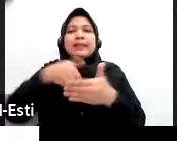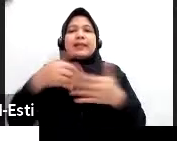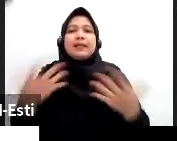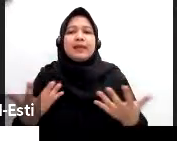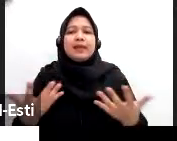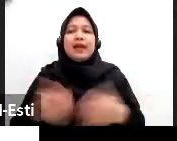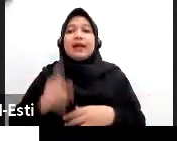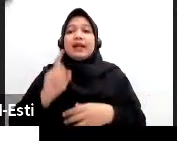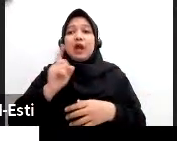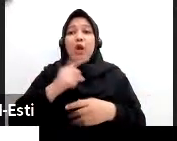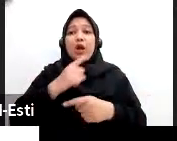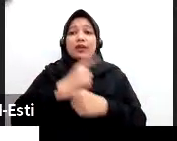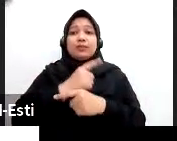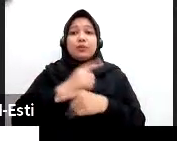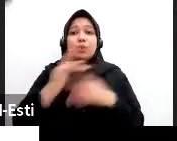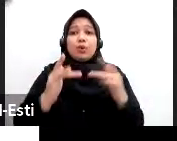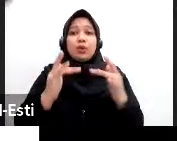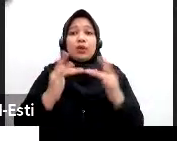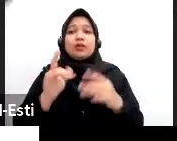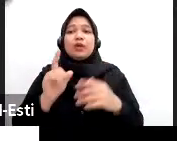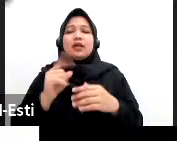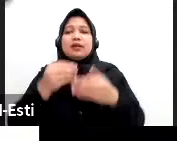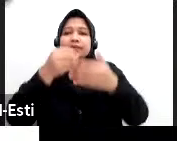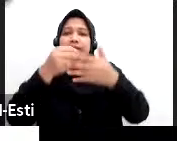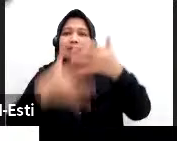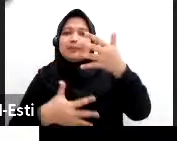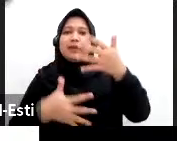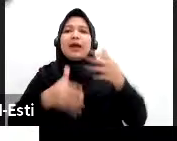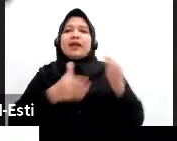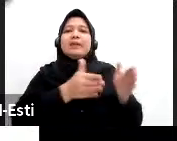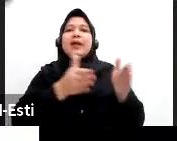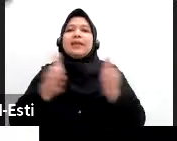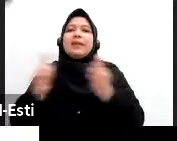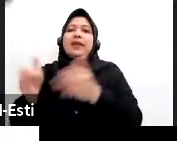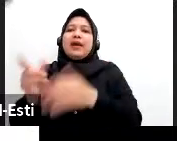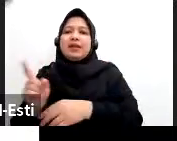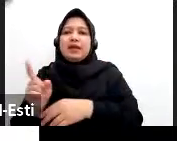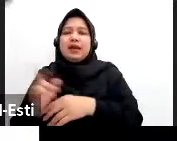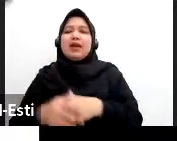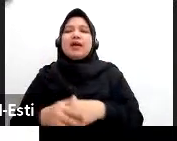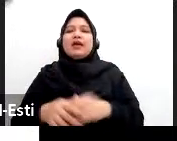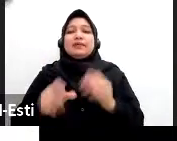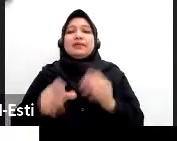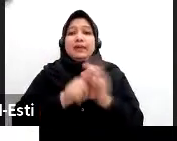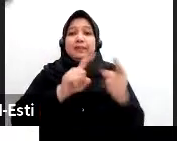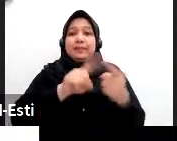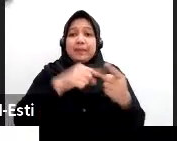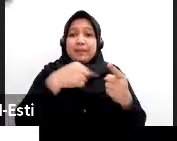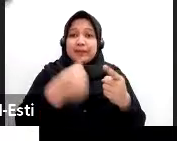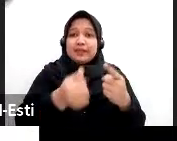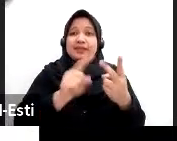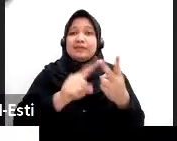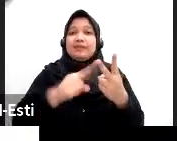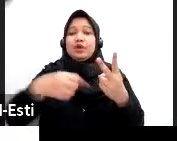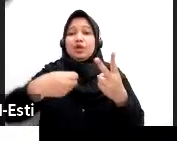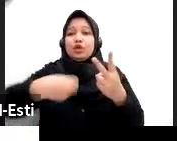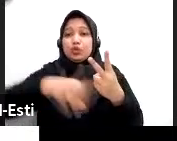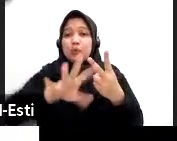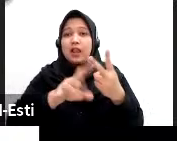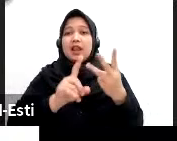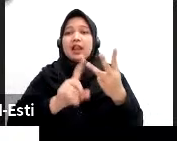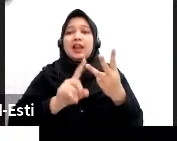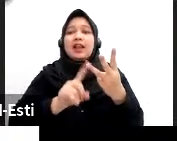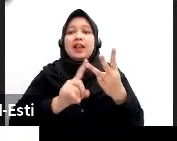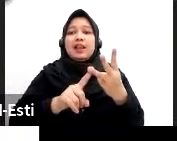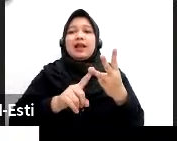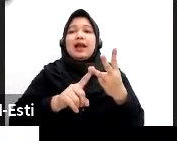kategori marketplace itu terdiri dari berbagai macam pihak ya Yang pertama adalah pembeli kedua adalah penjual yang ketiga adalah